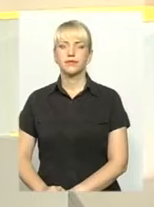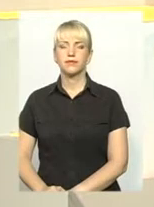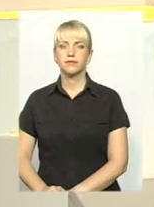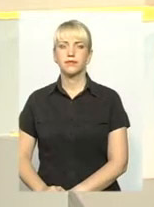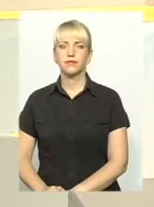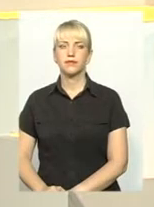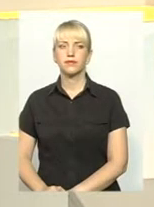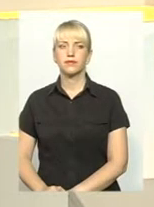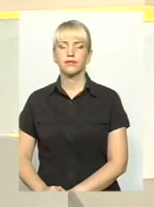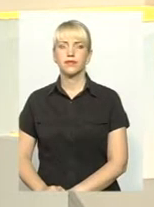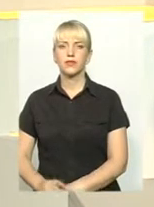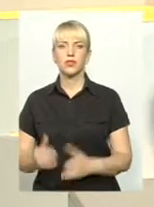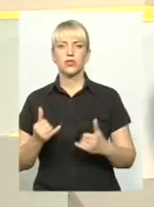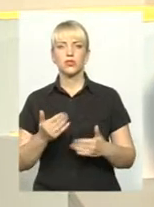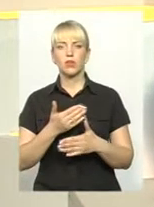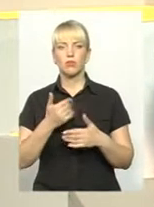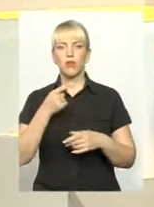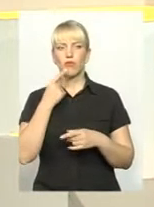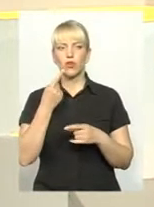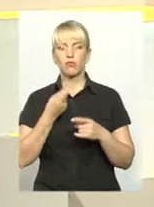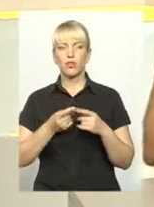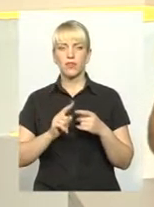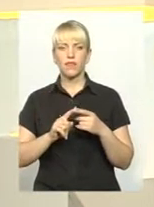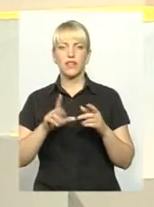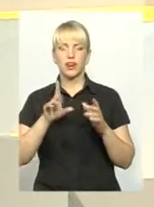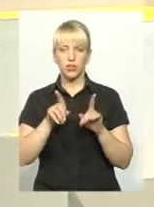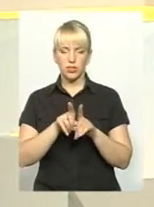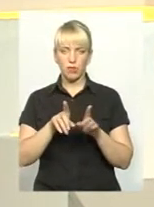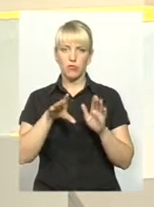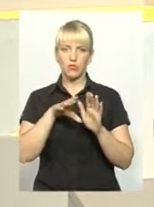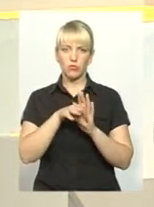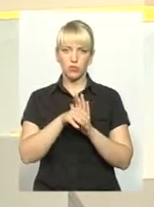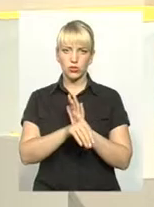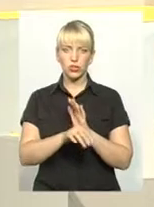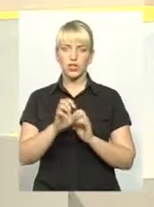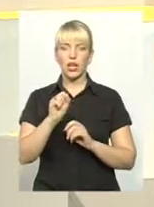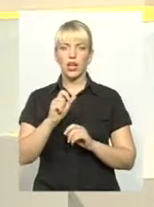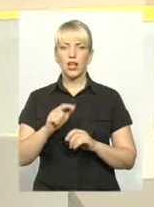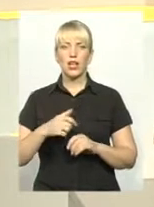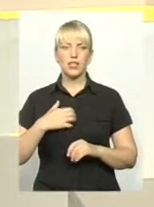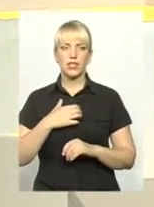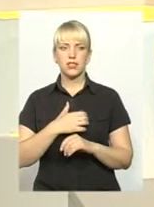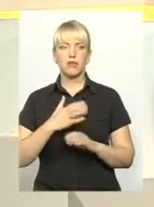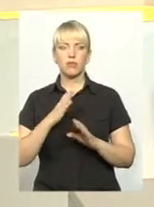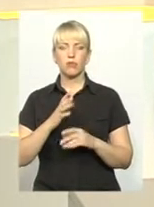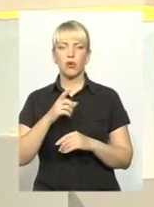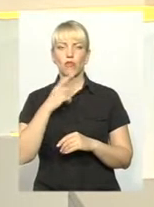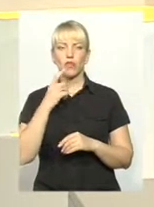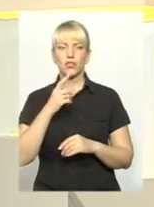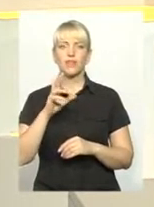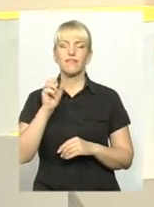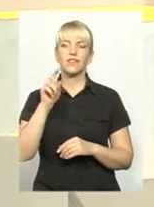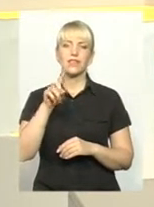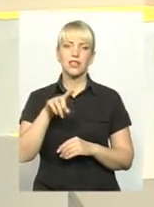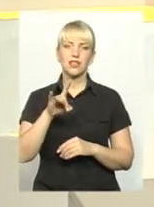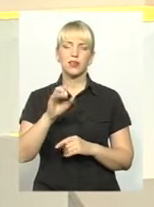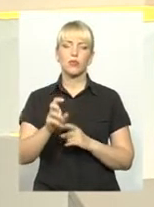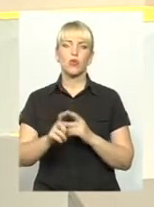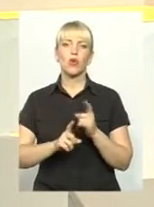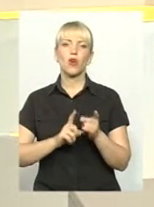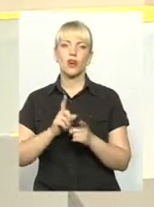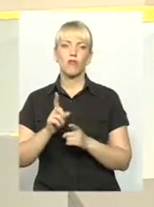Отже, сьогодні ми говоримо і про це в тому числі, але насамперед ми будемо говорити сьогодні все-таки про реформу